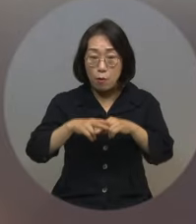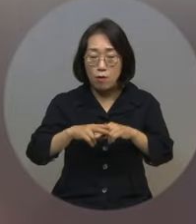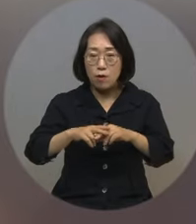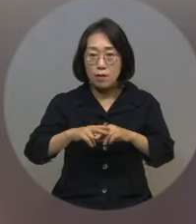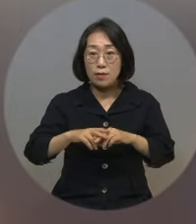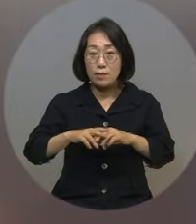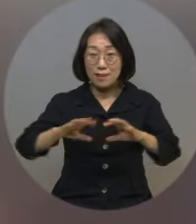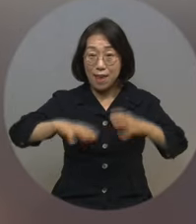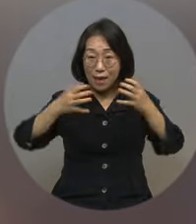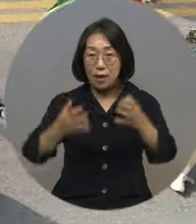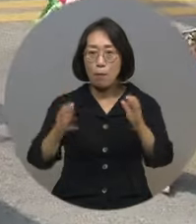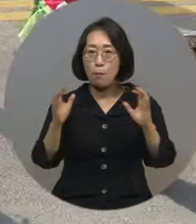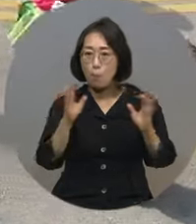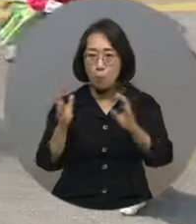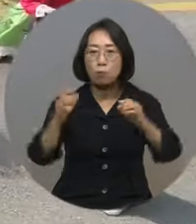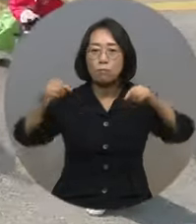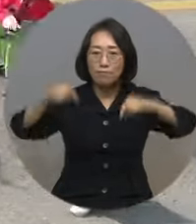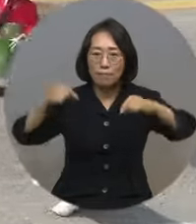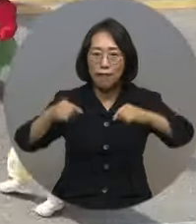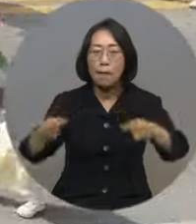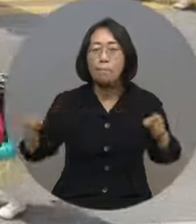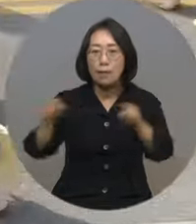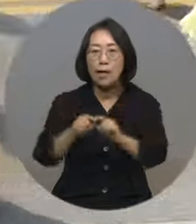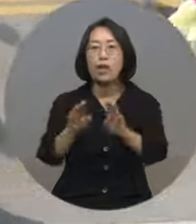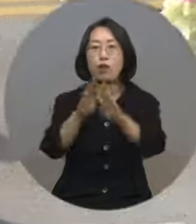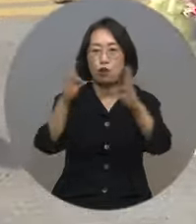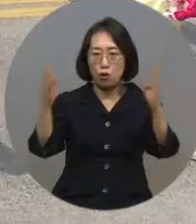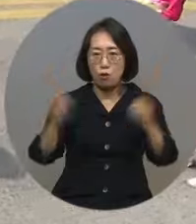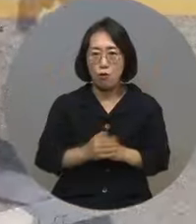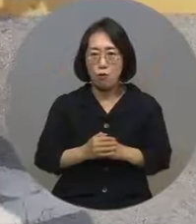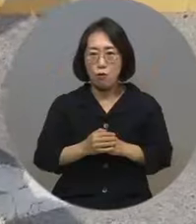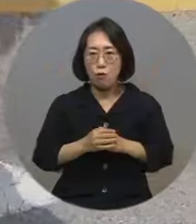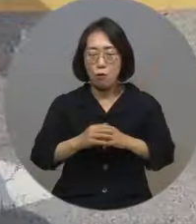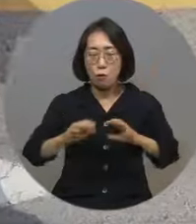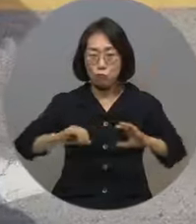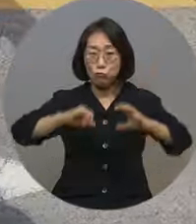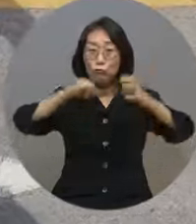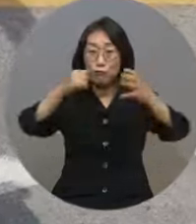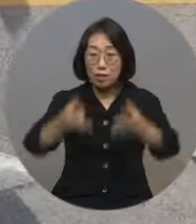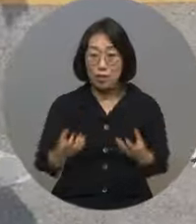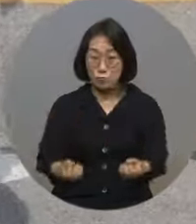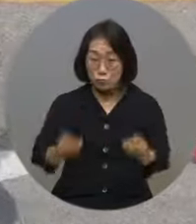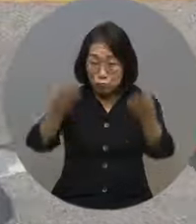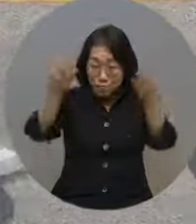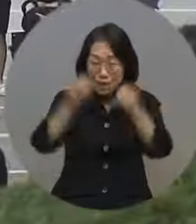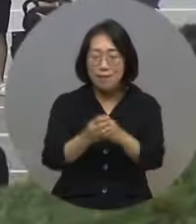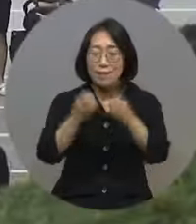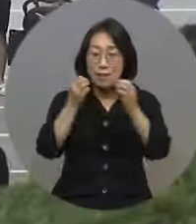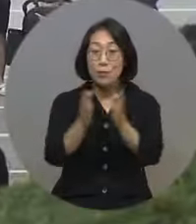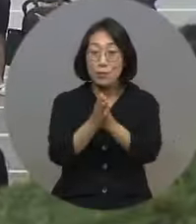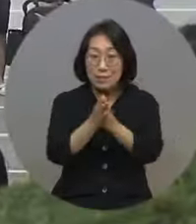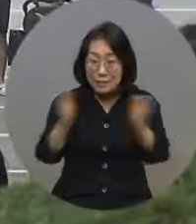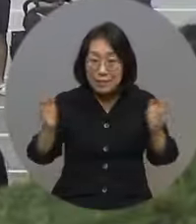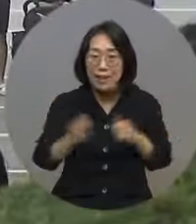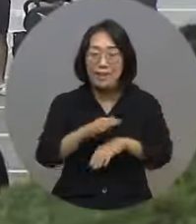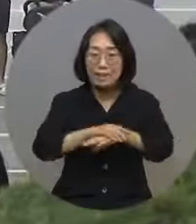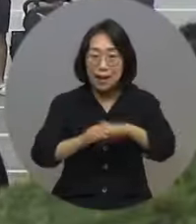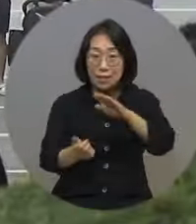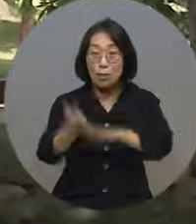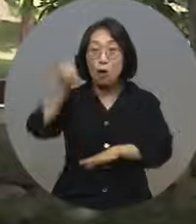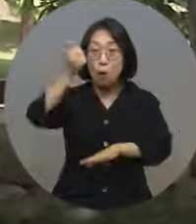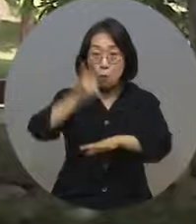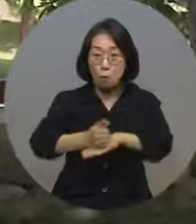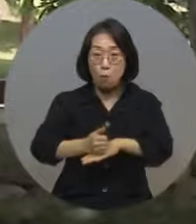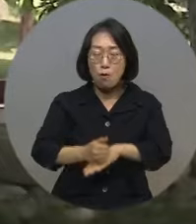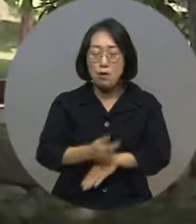동시에 개최됩니다. 국내뿐 아니라 글로벌 축제로의 새로운 시작을 맞는 춘향제가 성공적으로 열려 대한민국의